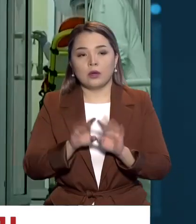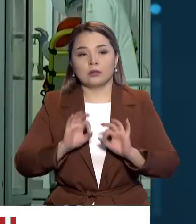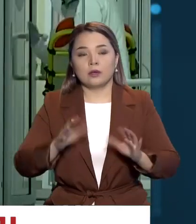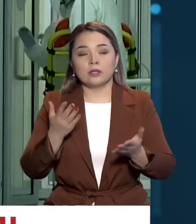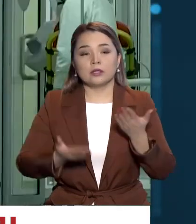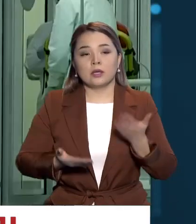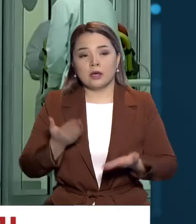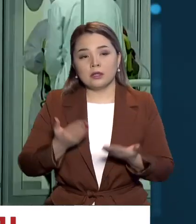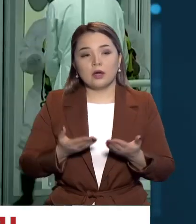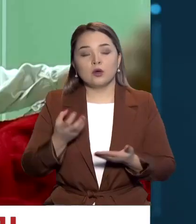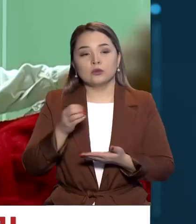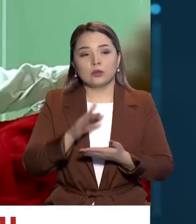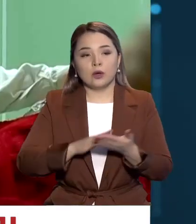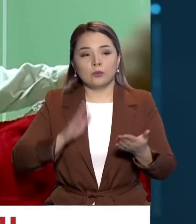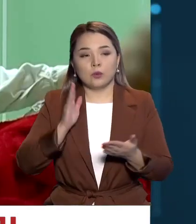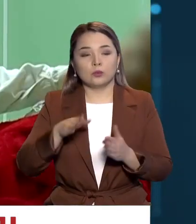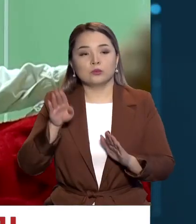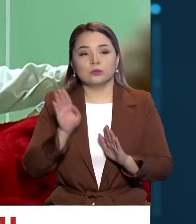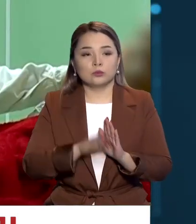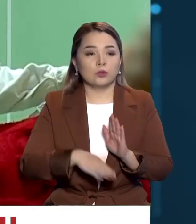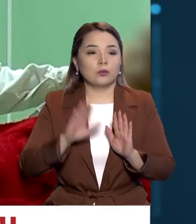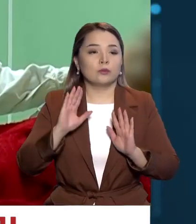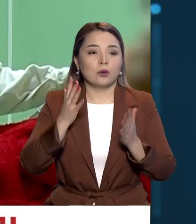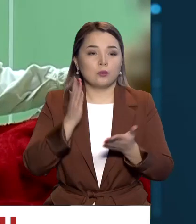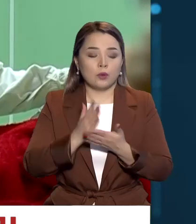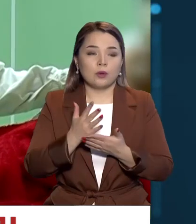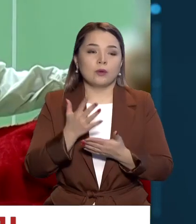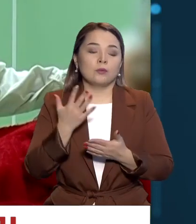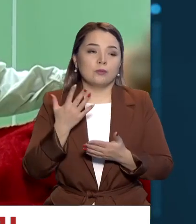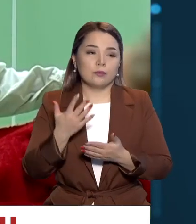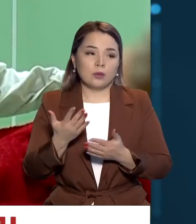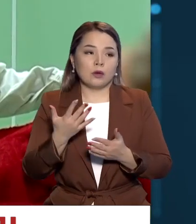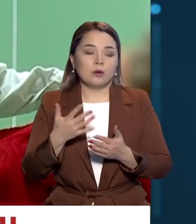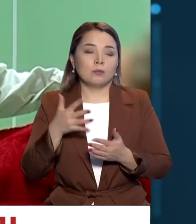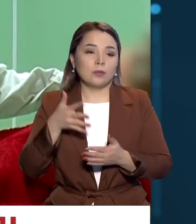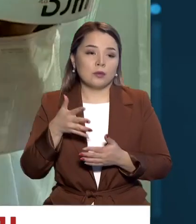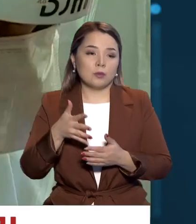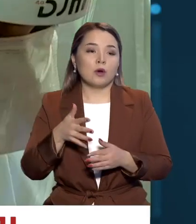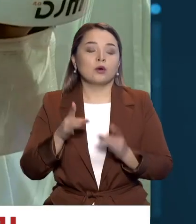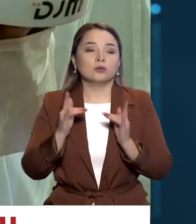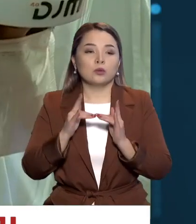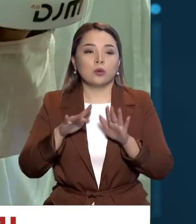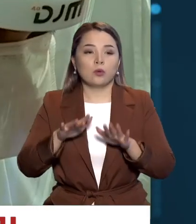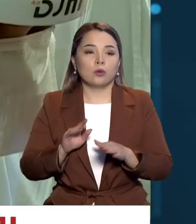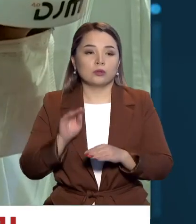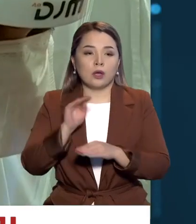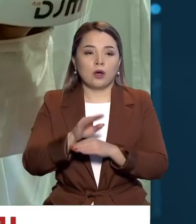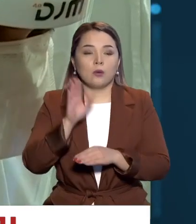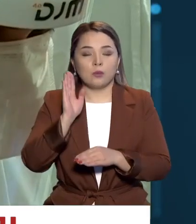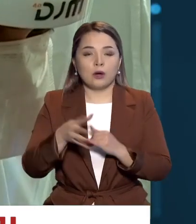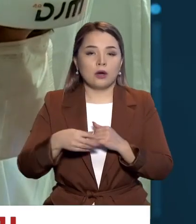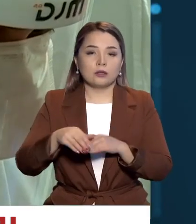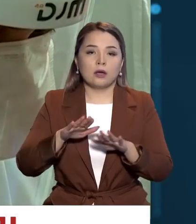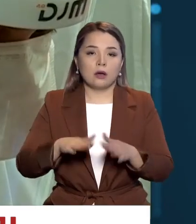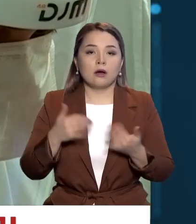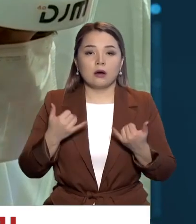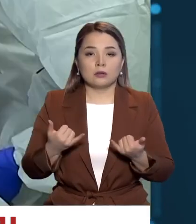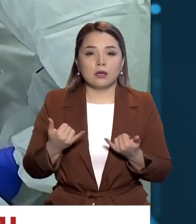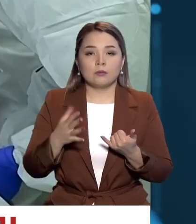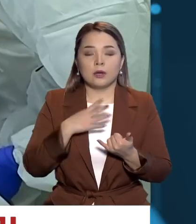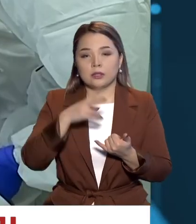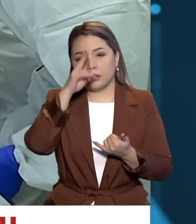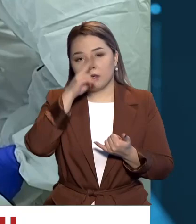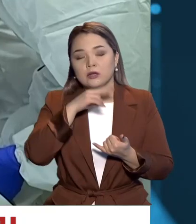Егер жағдай бұдан да әрі ушығып кететін болса, 5000-ға дейін төсек орындар саны көбейтілетін болады. Сондай-ақ аймақта қазір 2